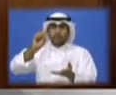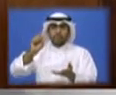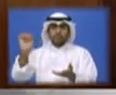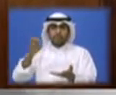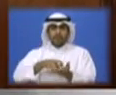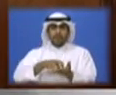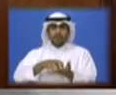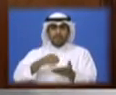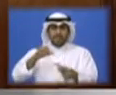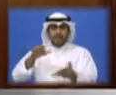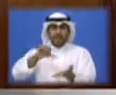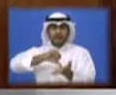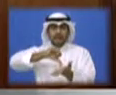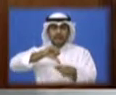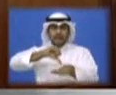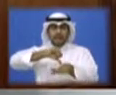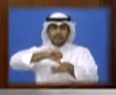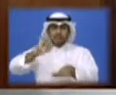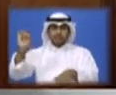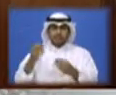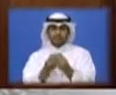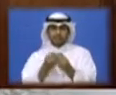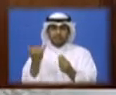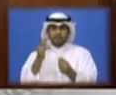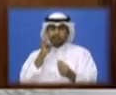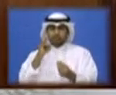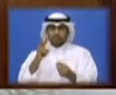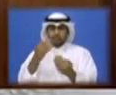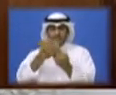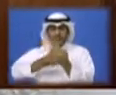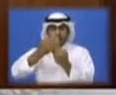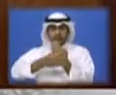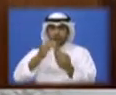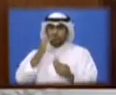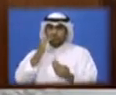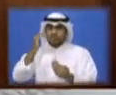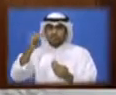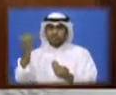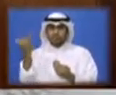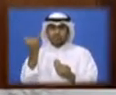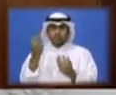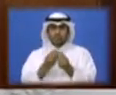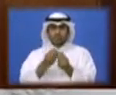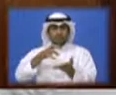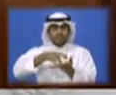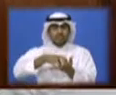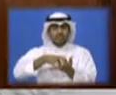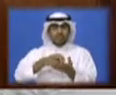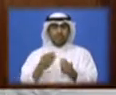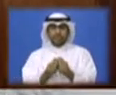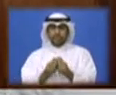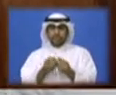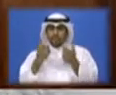نقاش مستوى الرعاية الشبابية المقدمة من الدول وكذلك